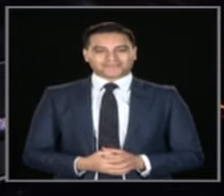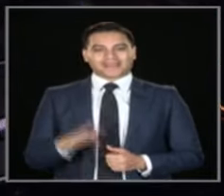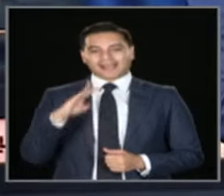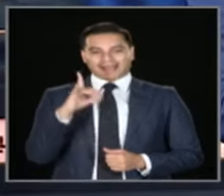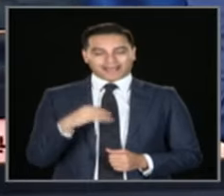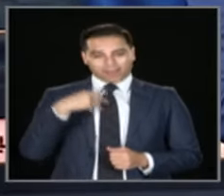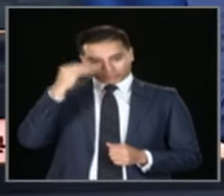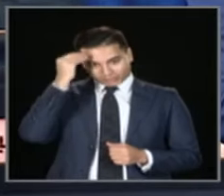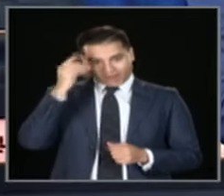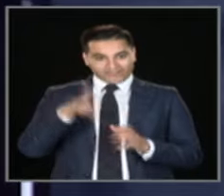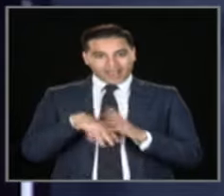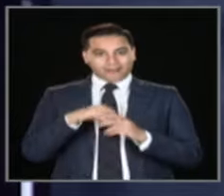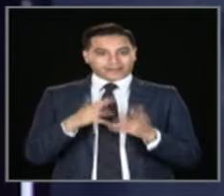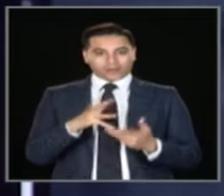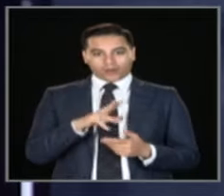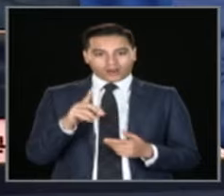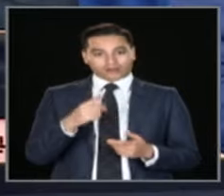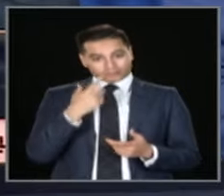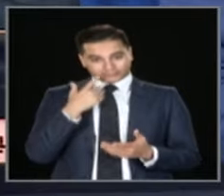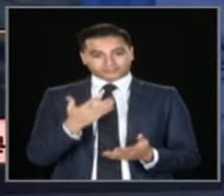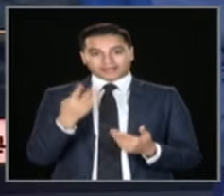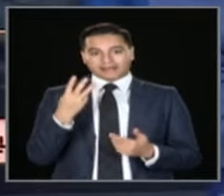كريم، عايز تعرف رنا عملت ايه ولا لا؟ احب.